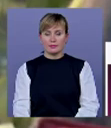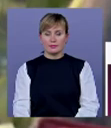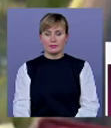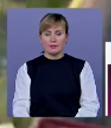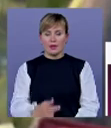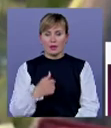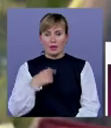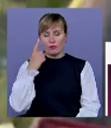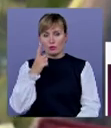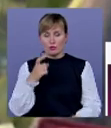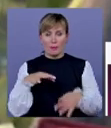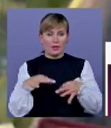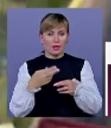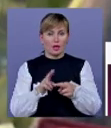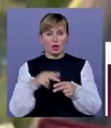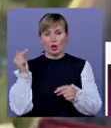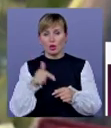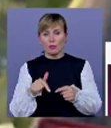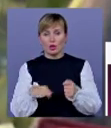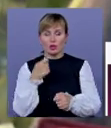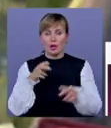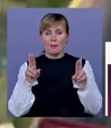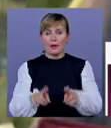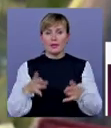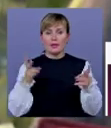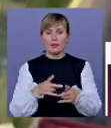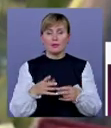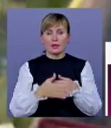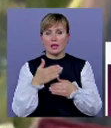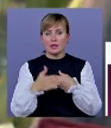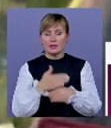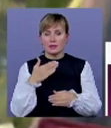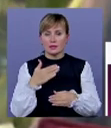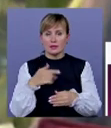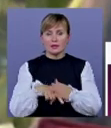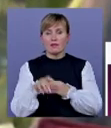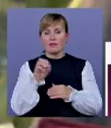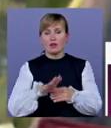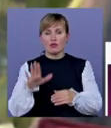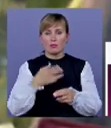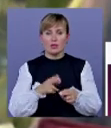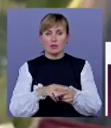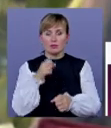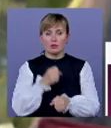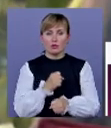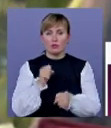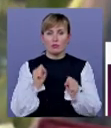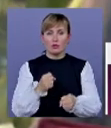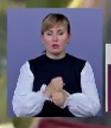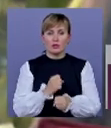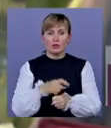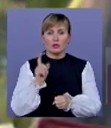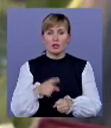Я думаю, что пассажиров, которые грубо нарушают правила, необходимо привлечь к уголовной ответственности. В Европе с этим строго. Могут назначить